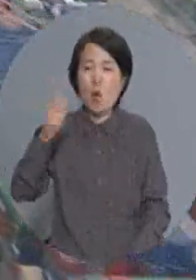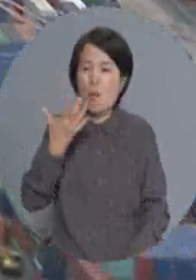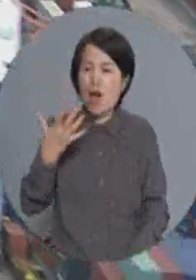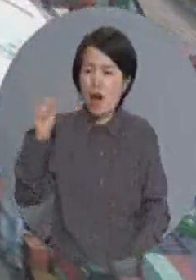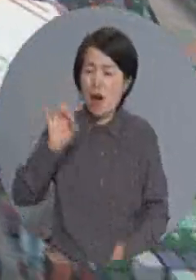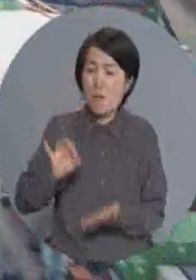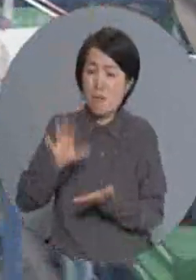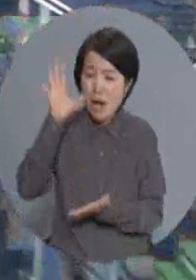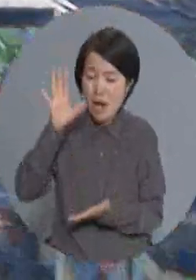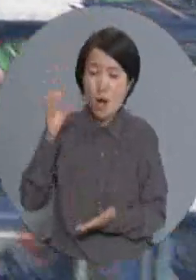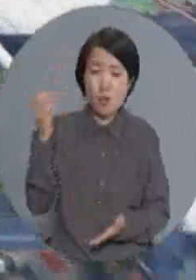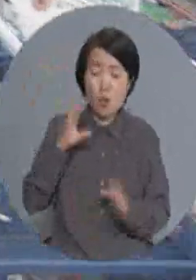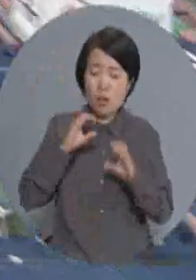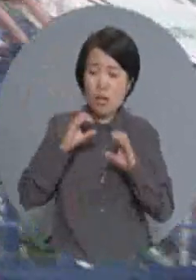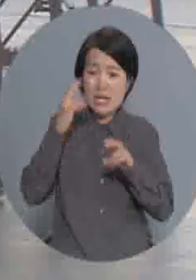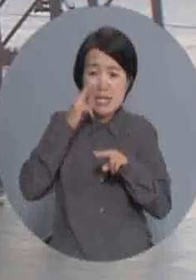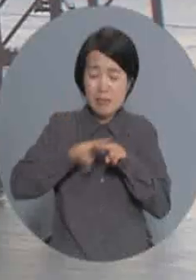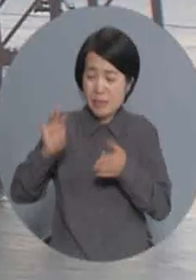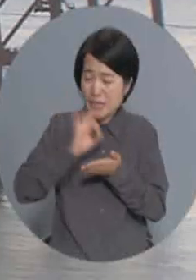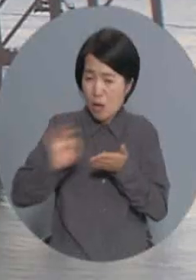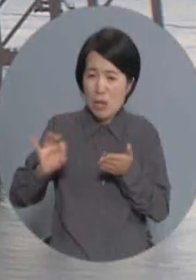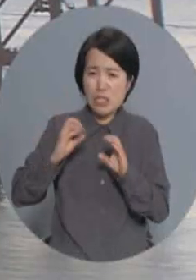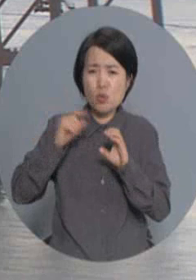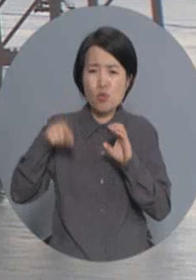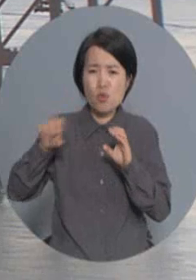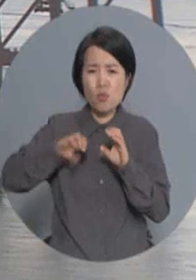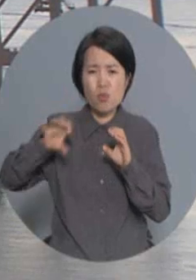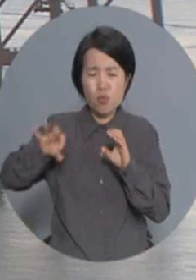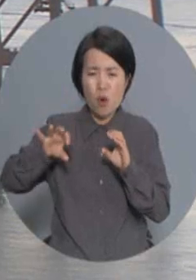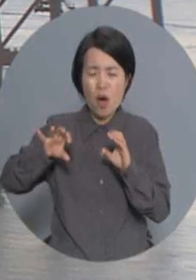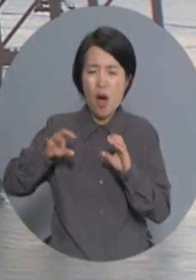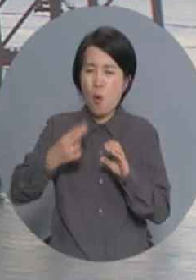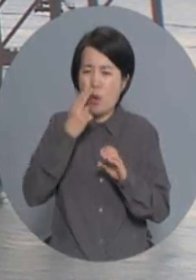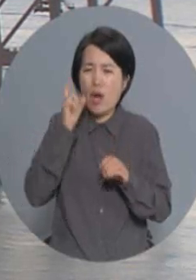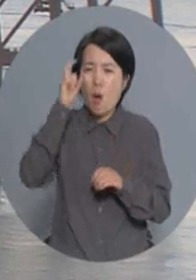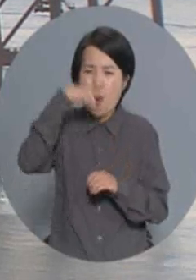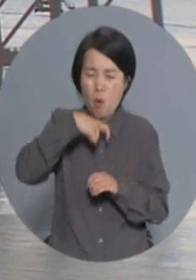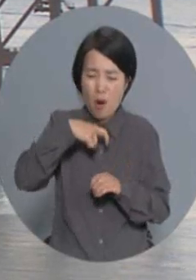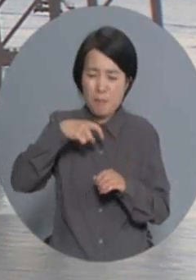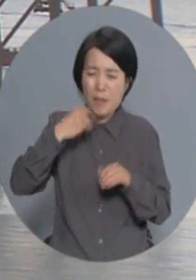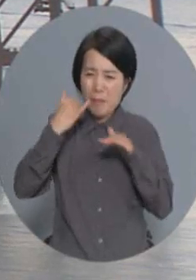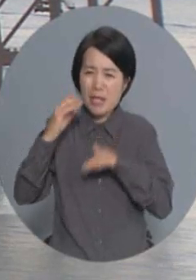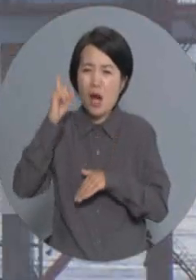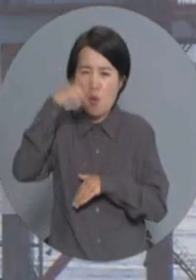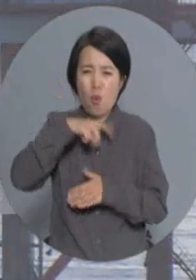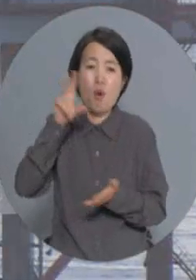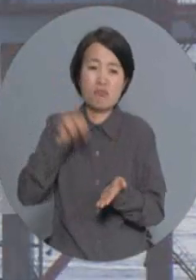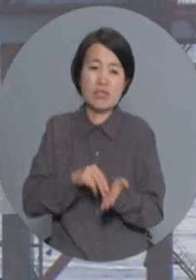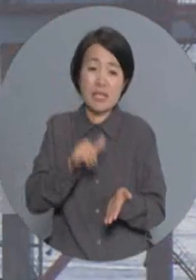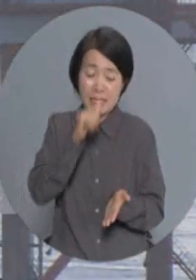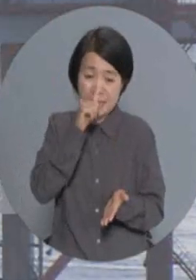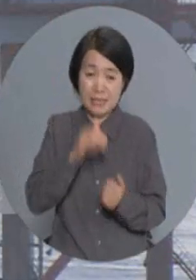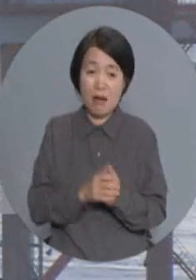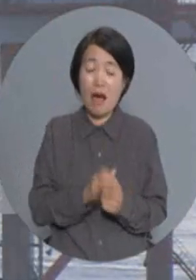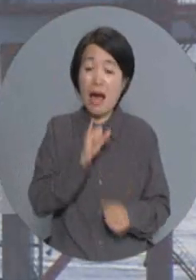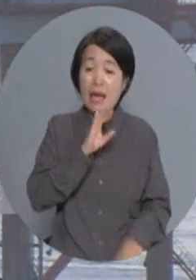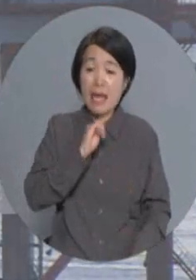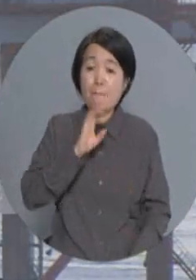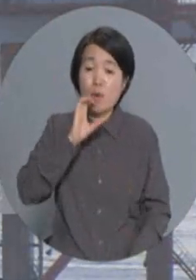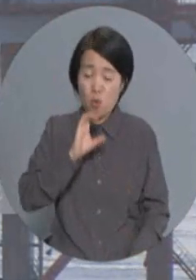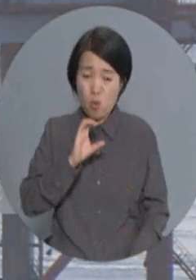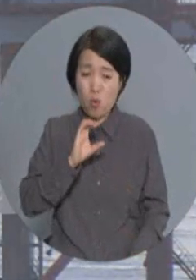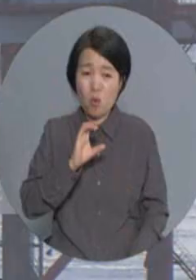온실가스 배출이 문제로 지적됩니다 국제해사기구 imo 오는 2050년까지 온실가스